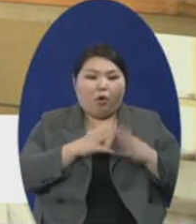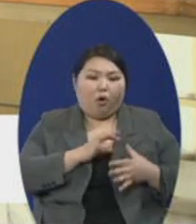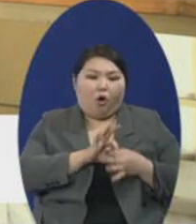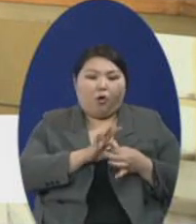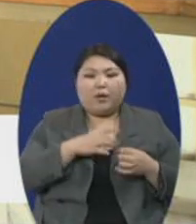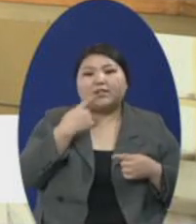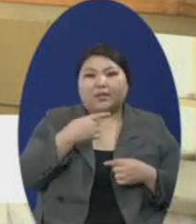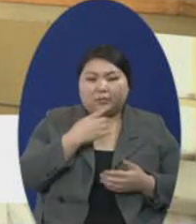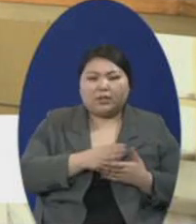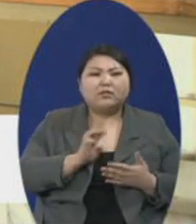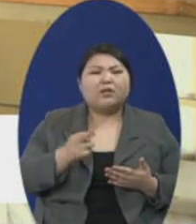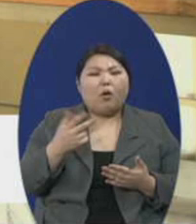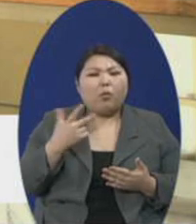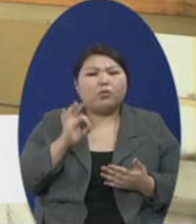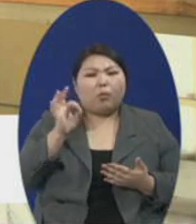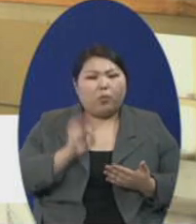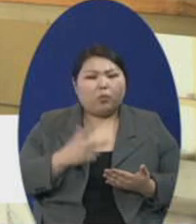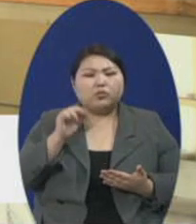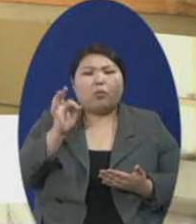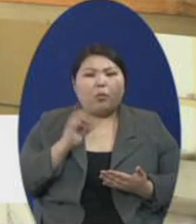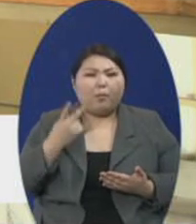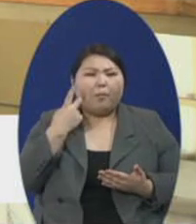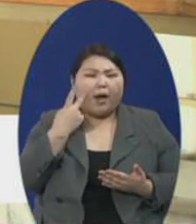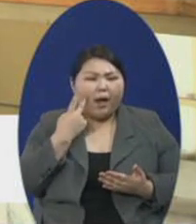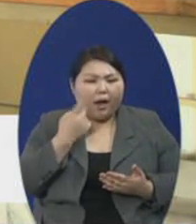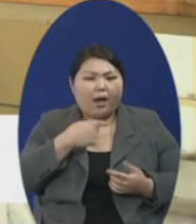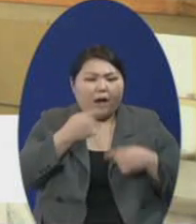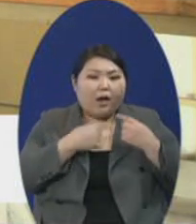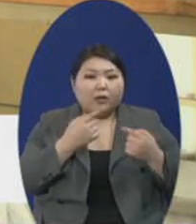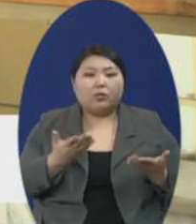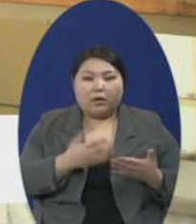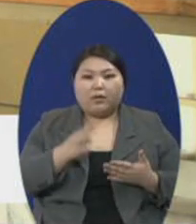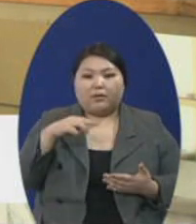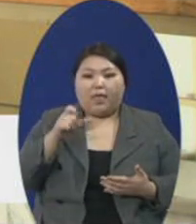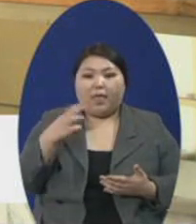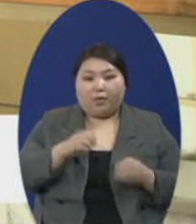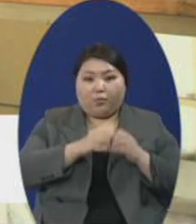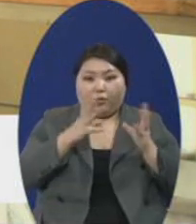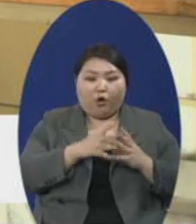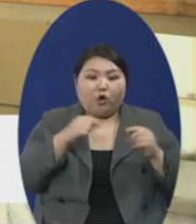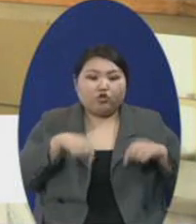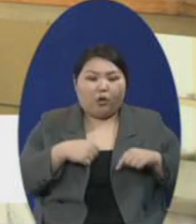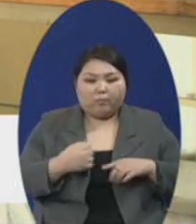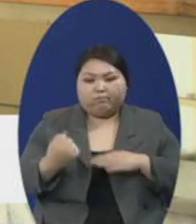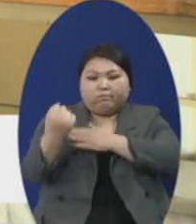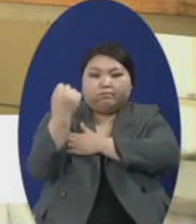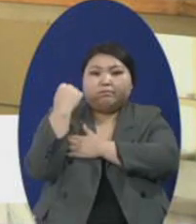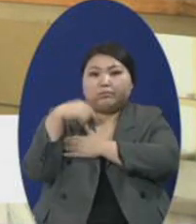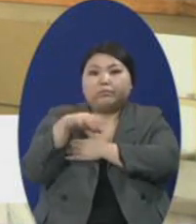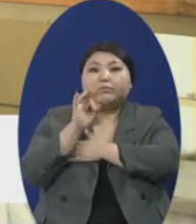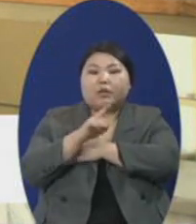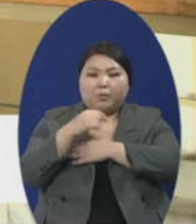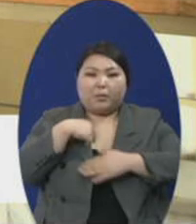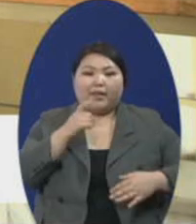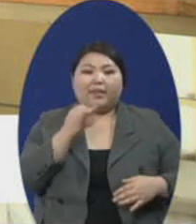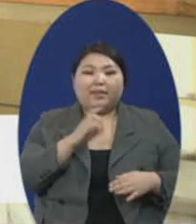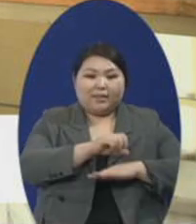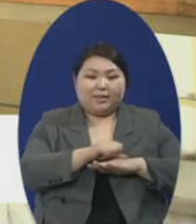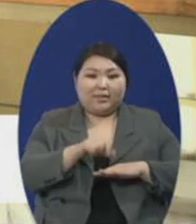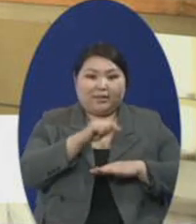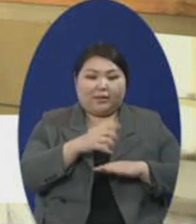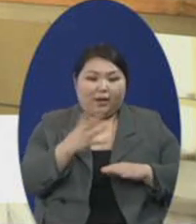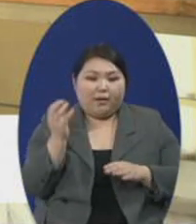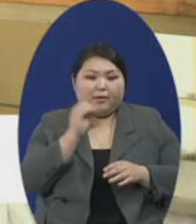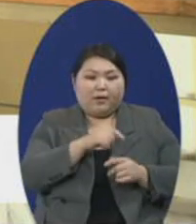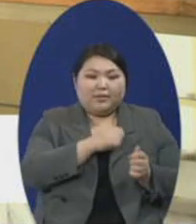байгаа юм. Яагаад 30% гэдэг нь байн дурдаад байна гэхэд бид бүтцийн өнөөдрийн хүчин чадал маань хилээр одоо тэр хил дээр аваач